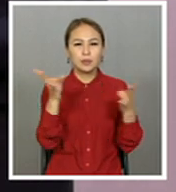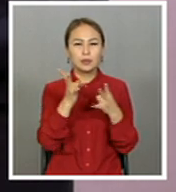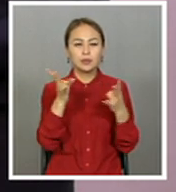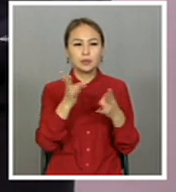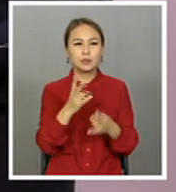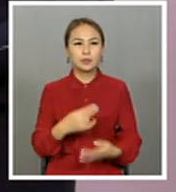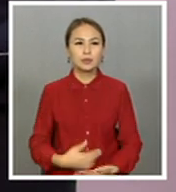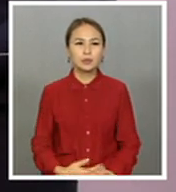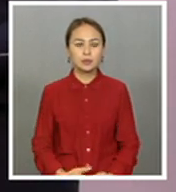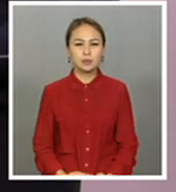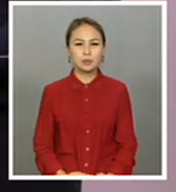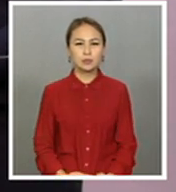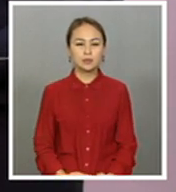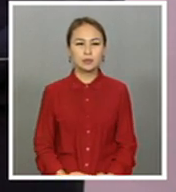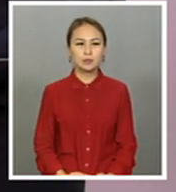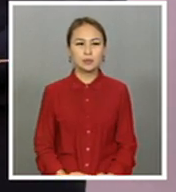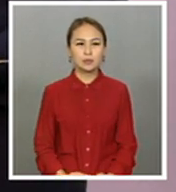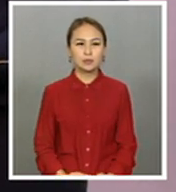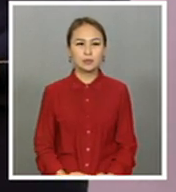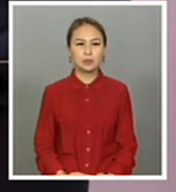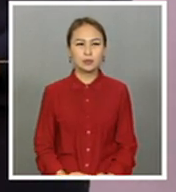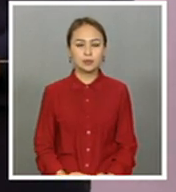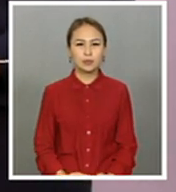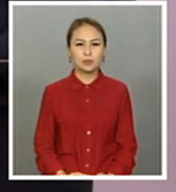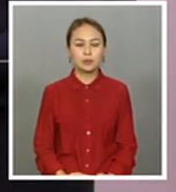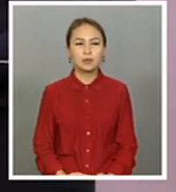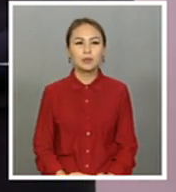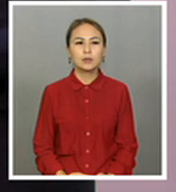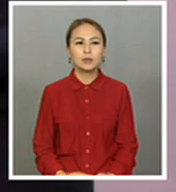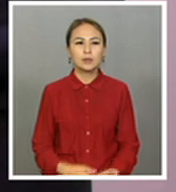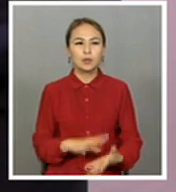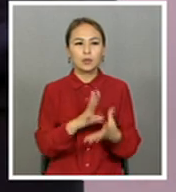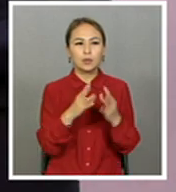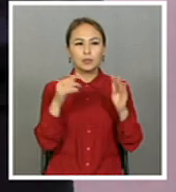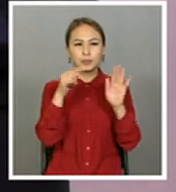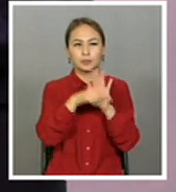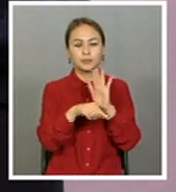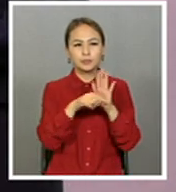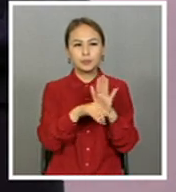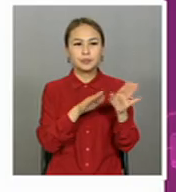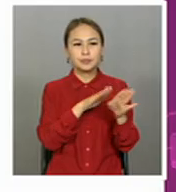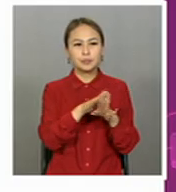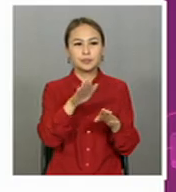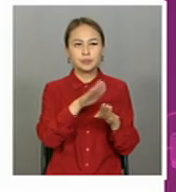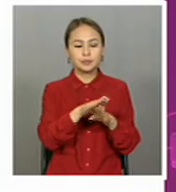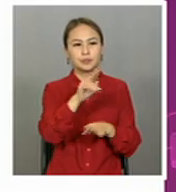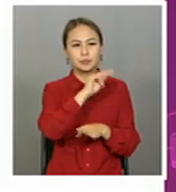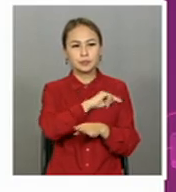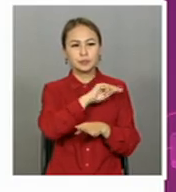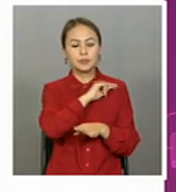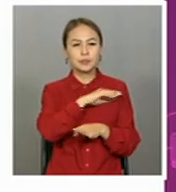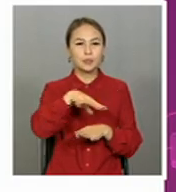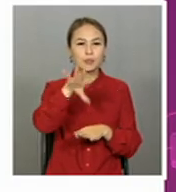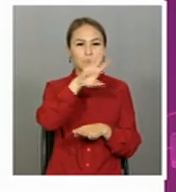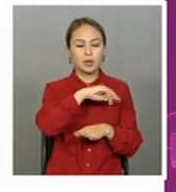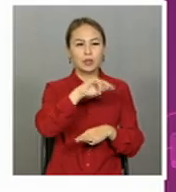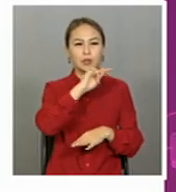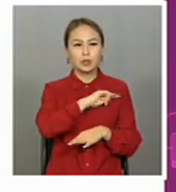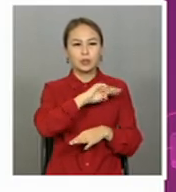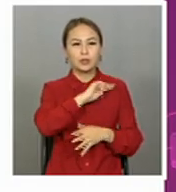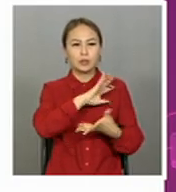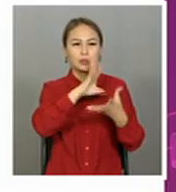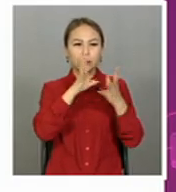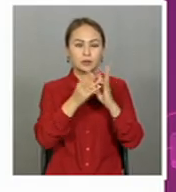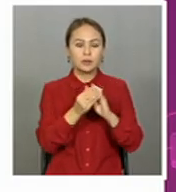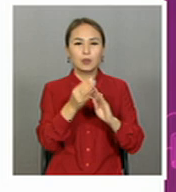еңбек өнімділігін немесе уақыт бірлігі ішінде орындалған жұмысты барлық жұмысты орындауға